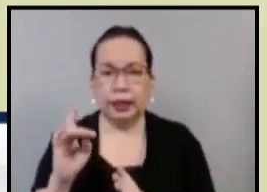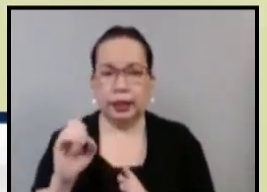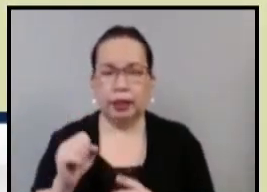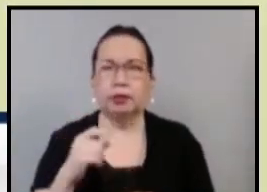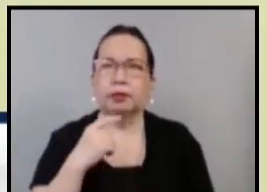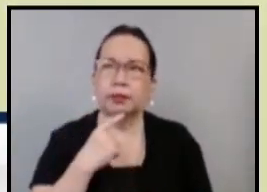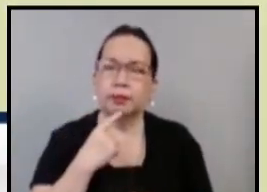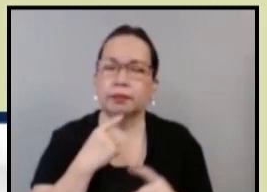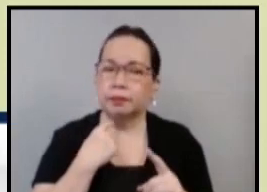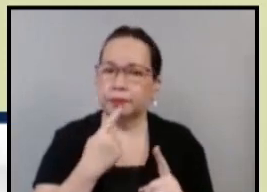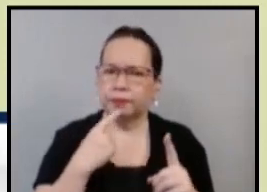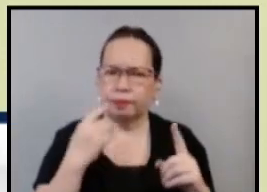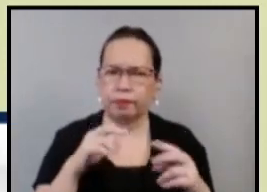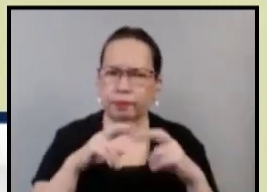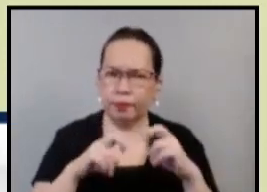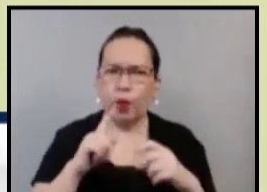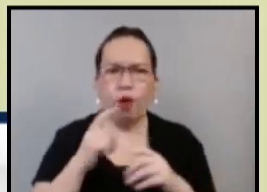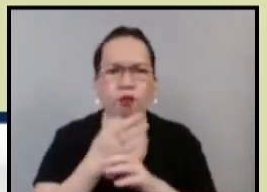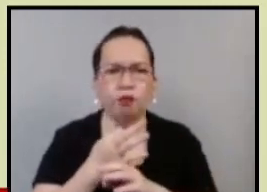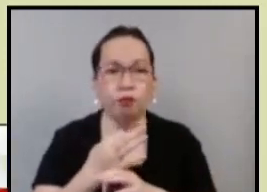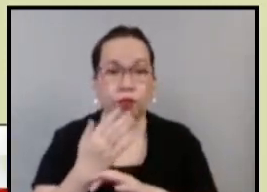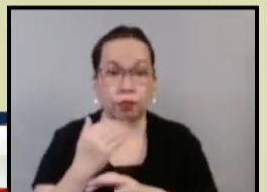ano po yung mga dapat gawin natin, kung